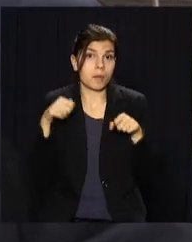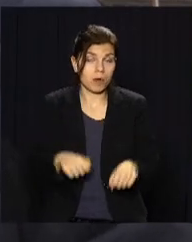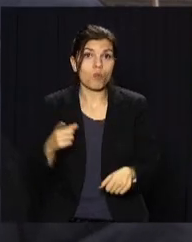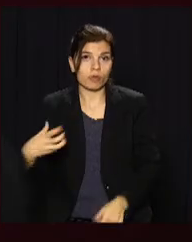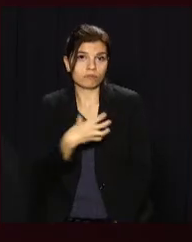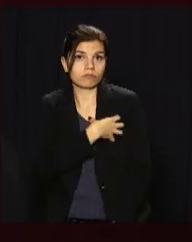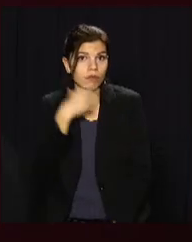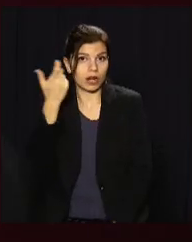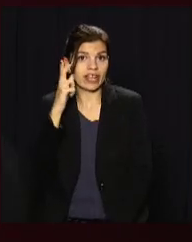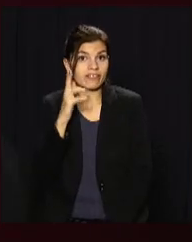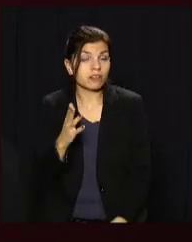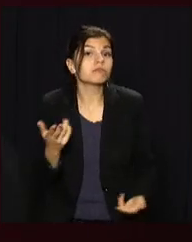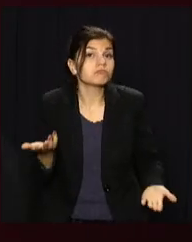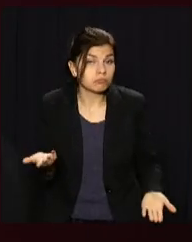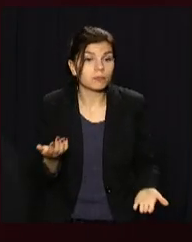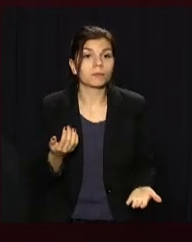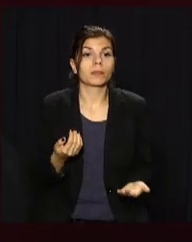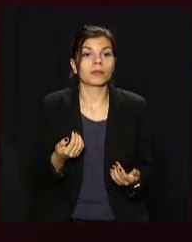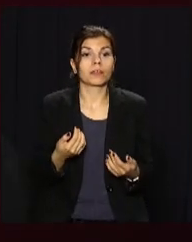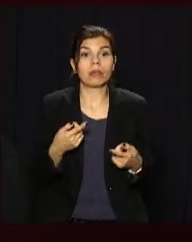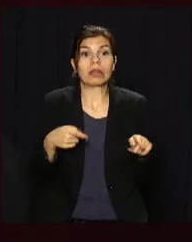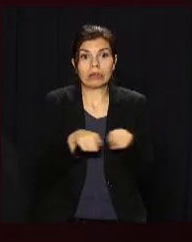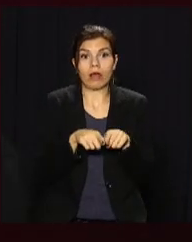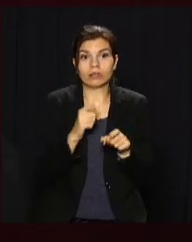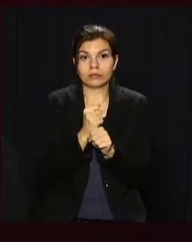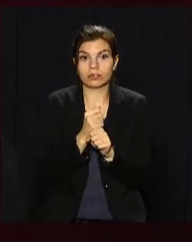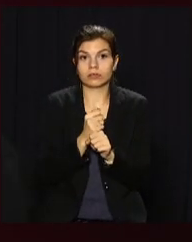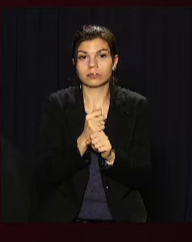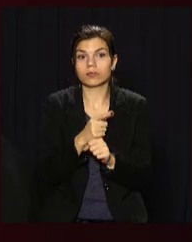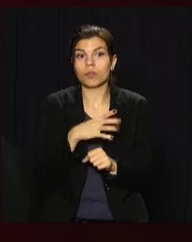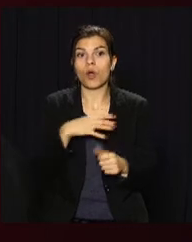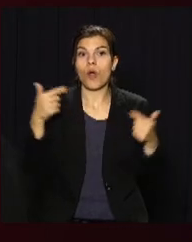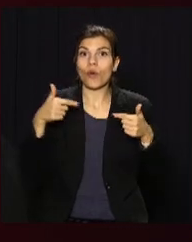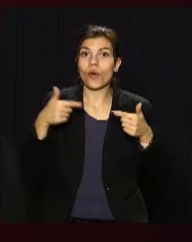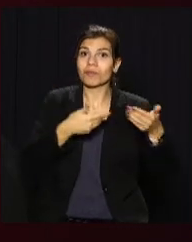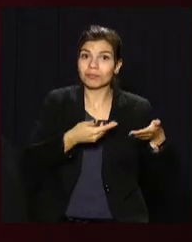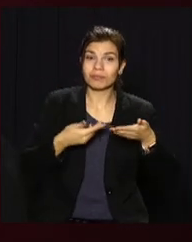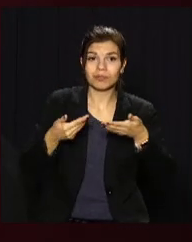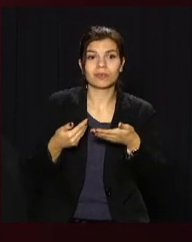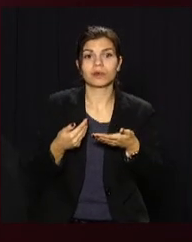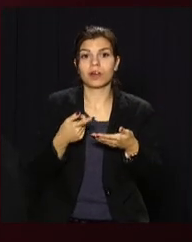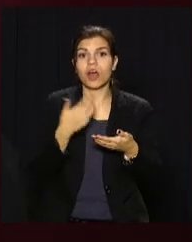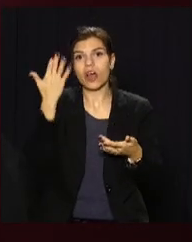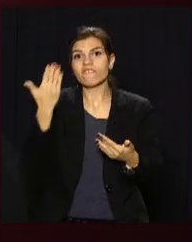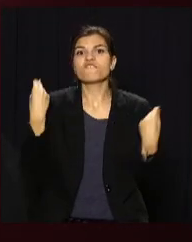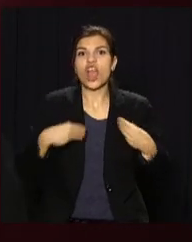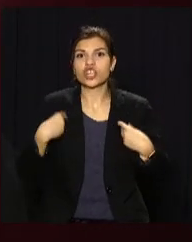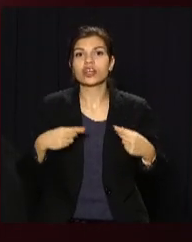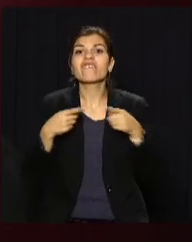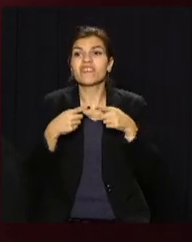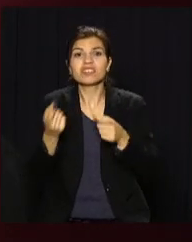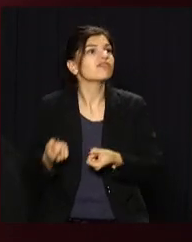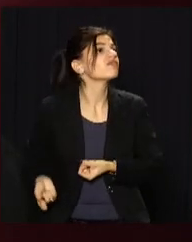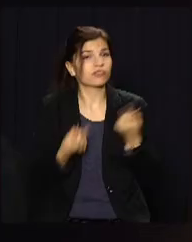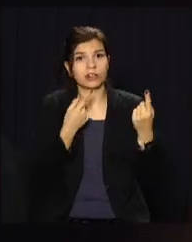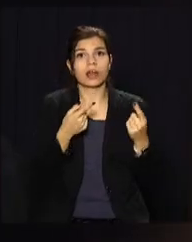що він хоче. Саме так власники житла і чинили, каже чоловік. Запрошували гостей, намагалися викидати речі жильців та окупували